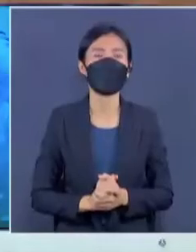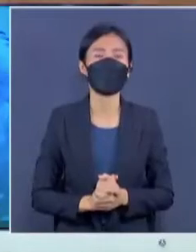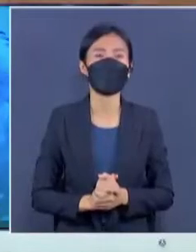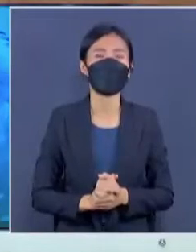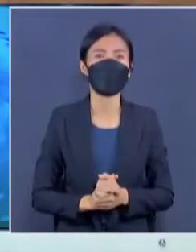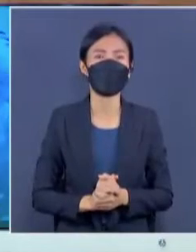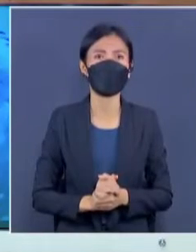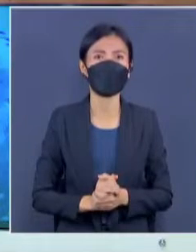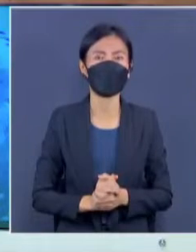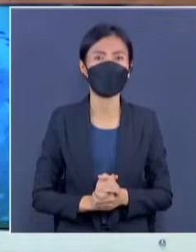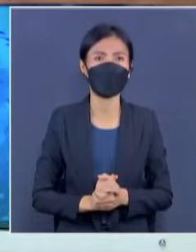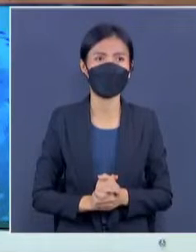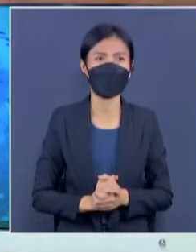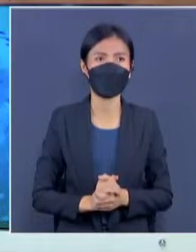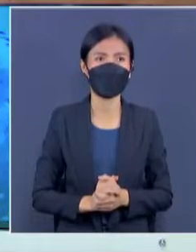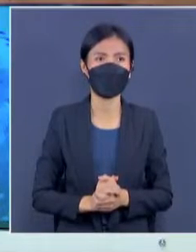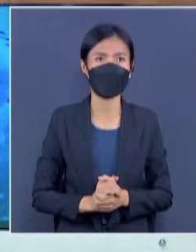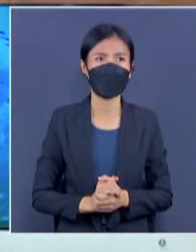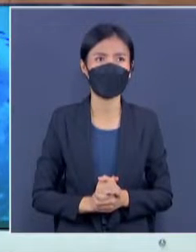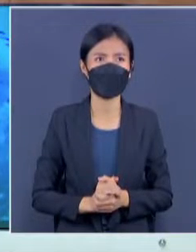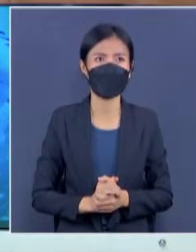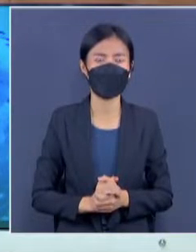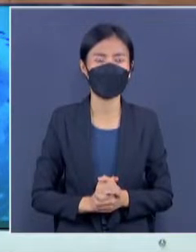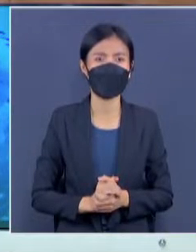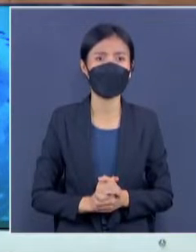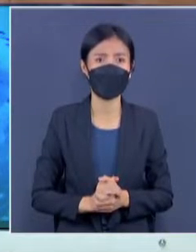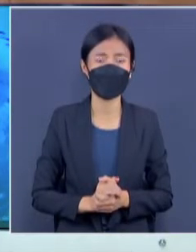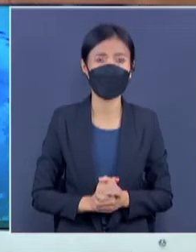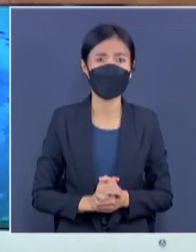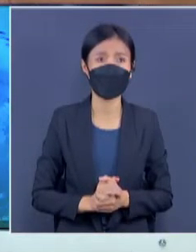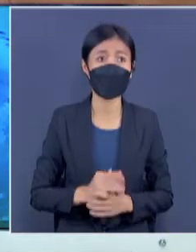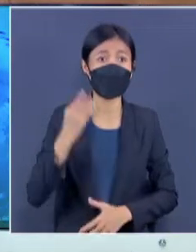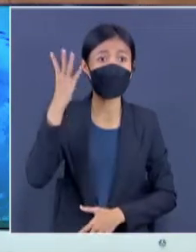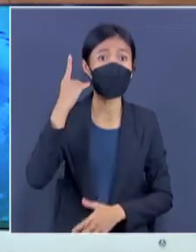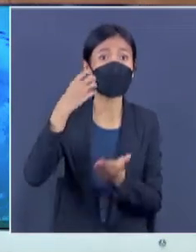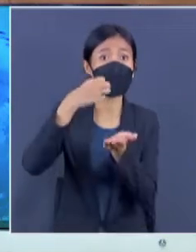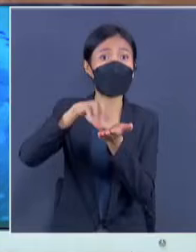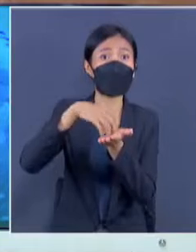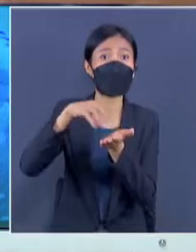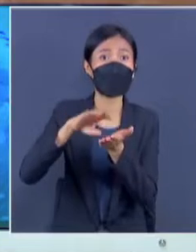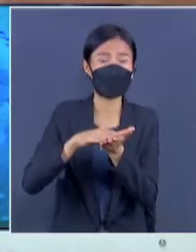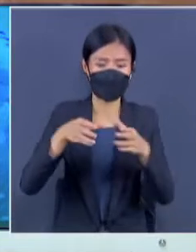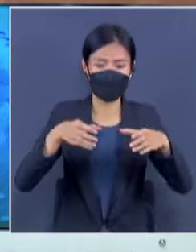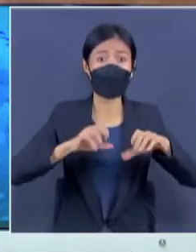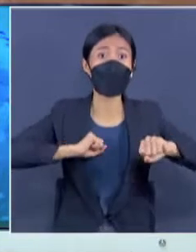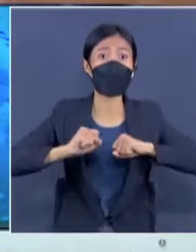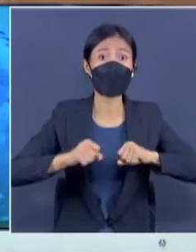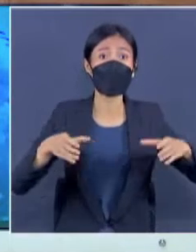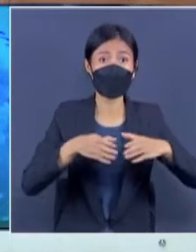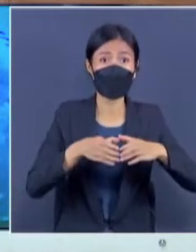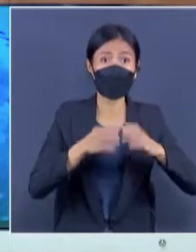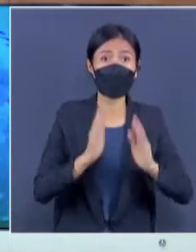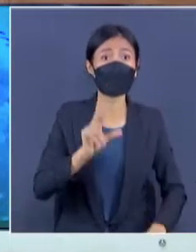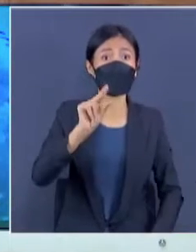ไปดูเรื่องนี้ครับเมื่อวานนี้ได้นำเสนอไปแล้วว่ามีกลุ่มวัยรุ่นนะครับประมาณสัก30คนขี่มอเตอร์ไซค์กันเป็นขบวนเลยฮะบางค